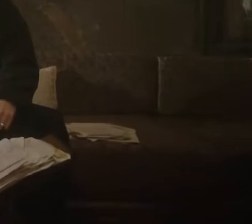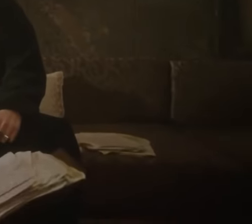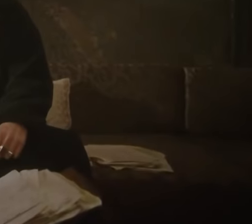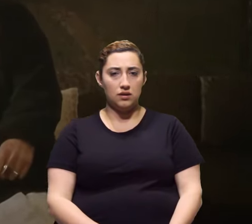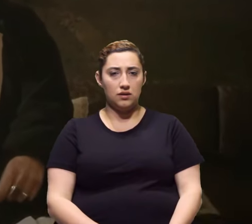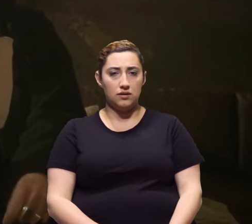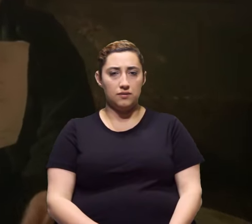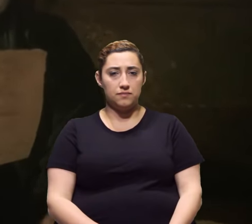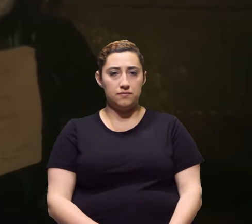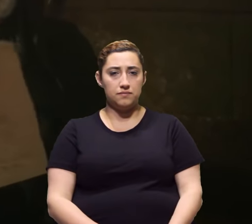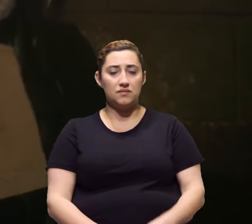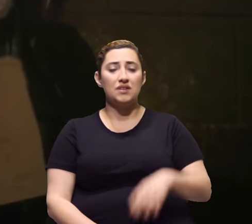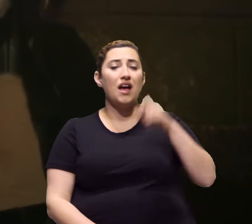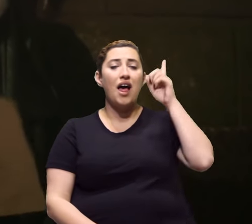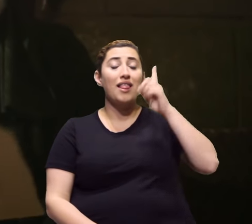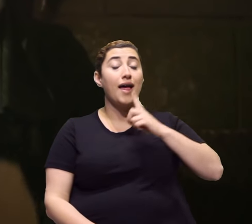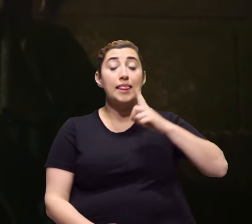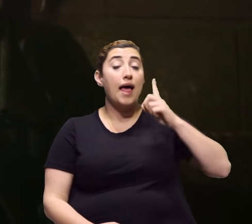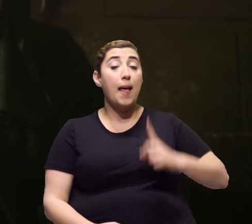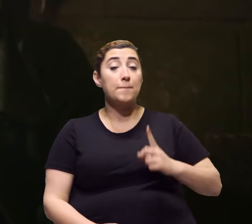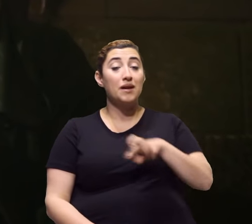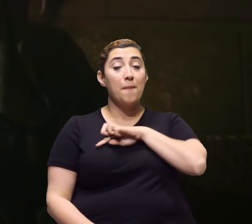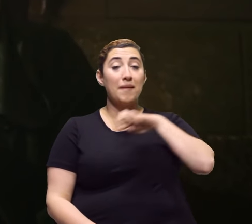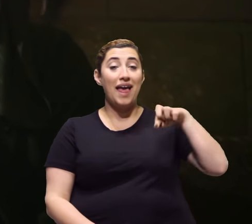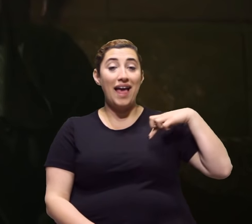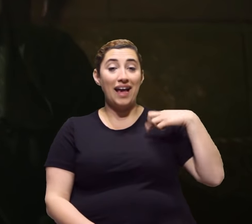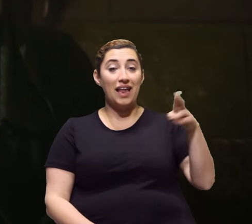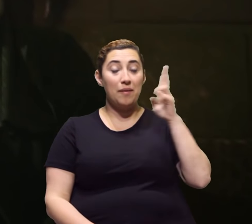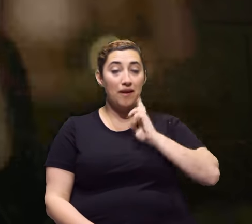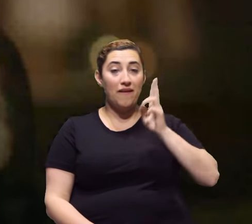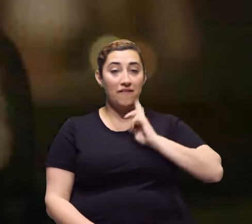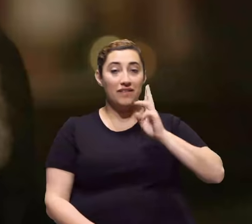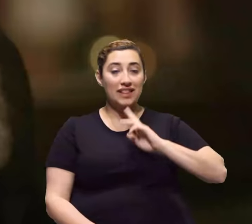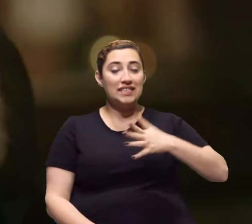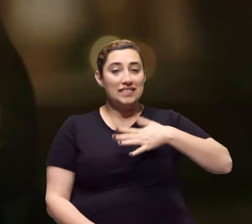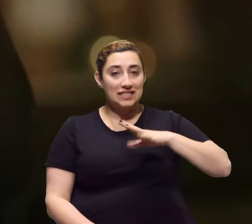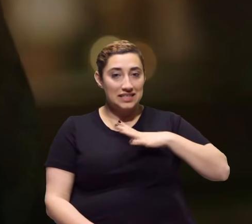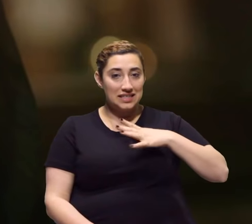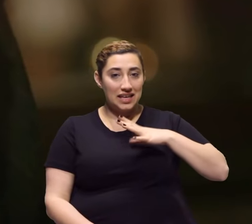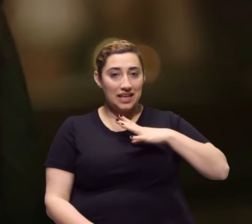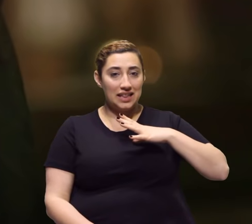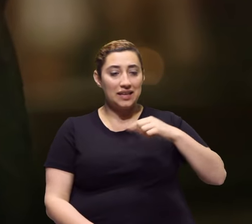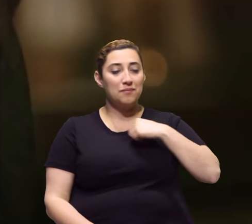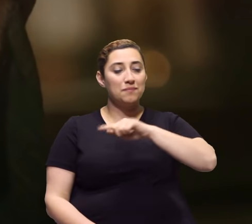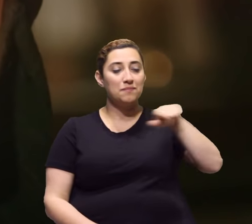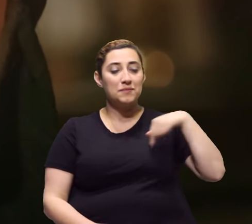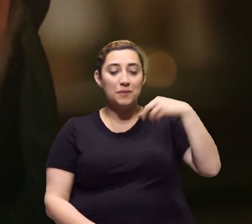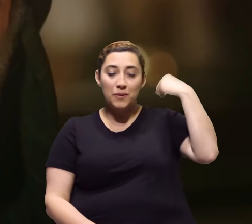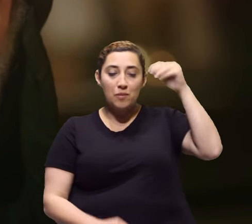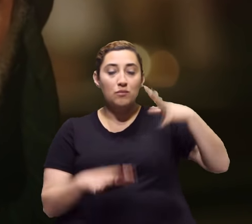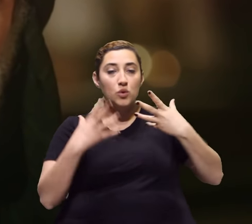okuyor. Allah-u Teala'nın emri, Peygamber Efendimizin sünneti, amelde mezhebimizin